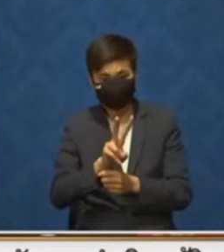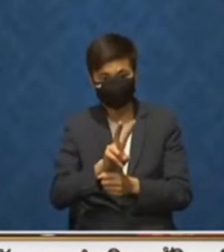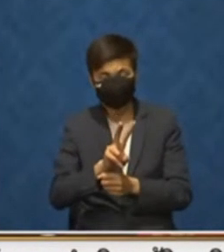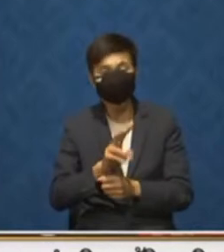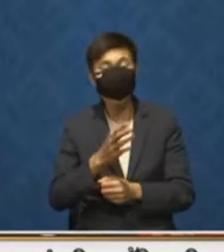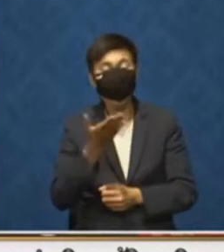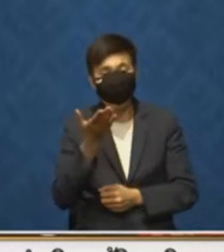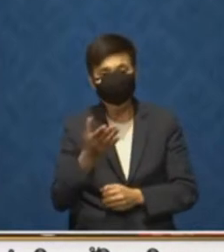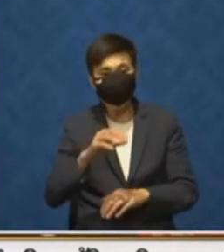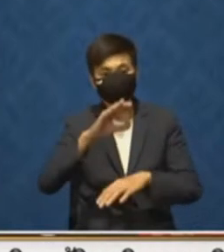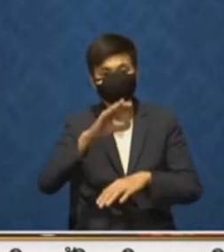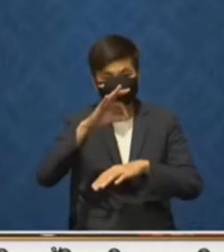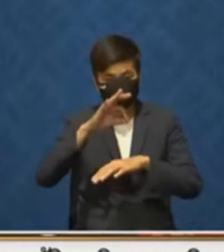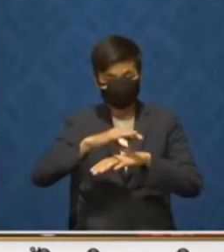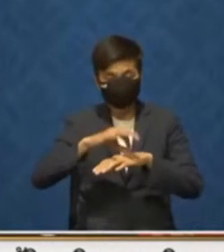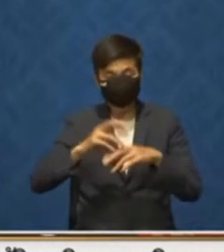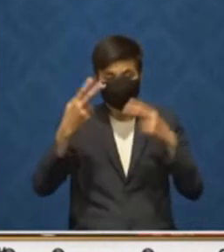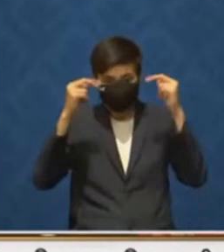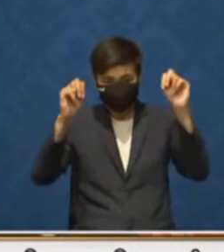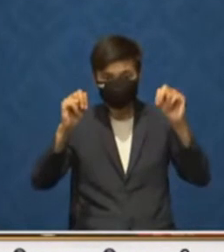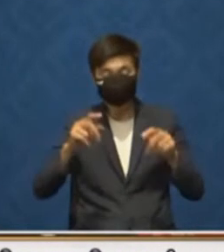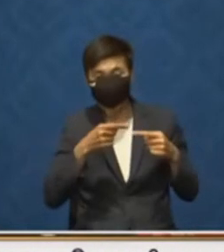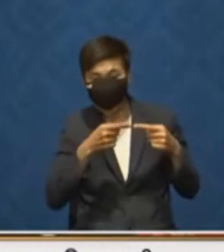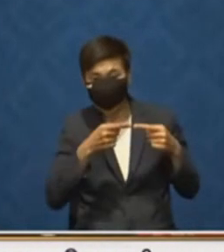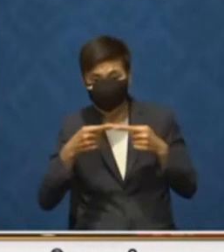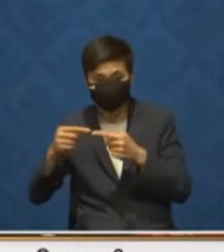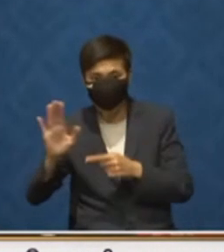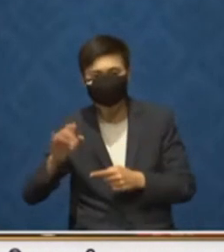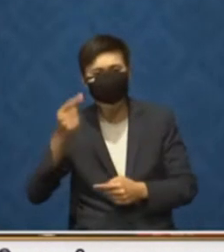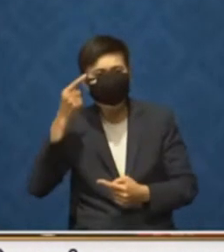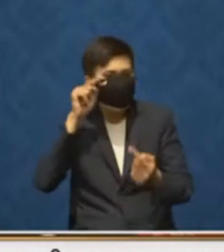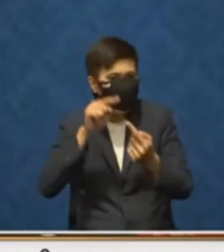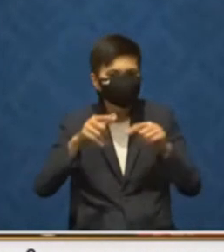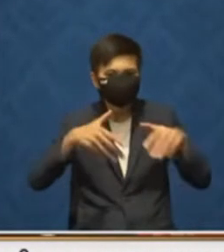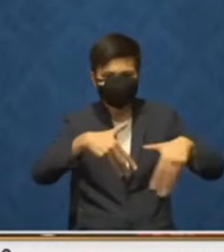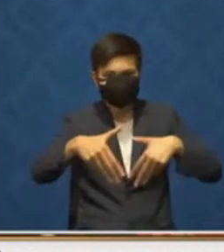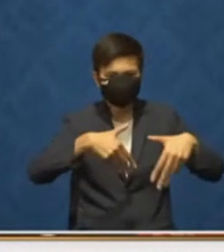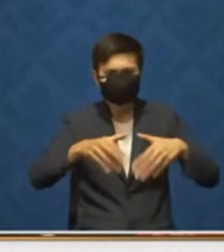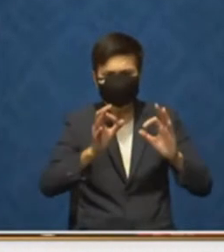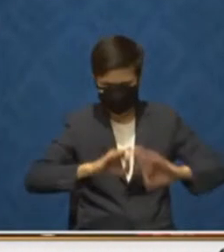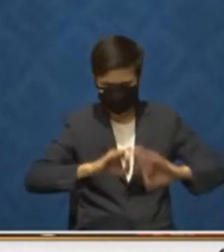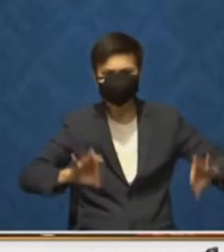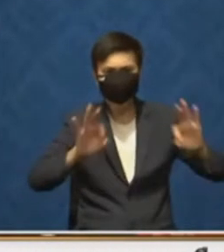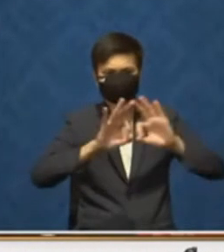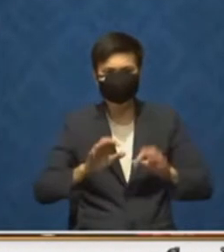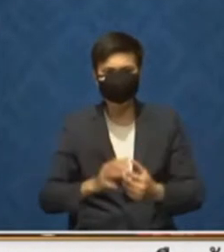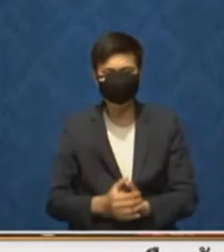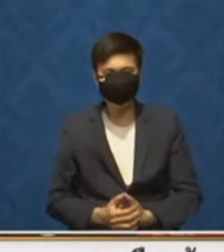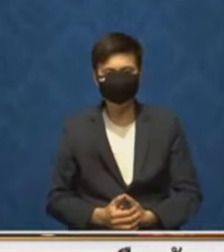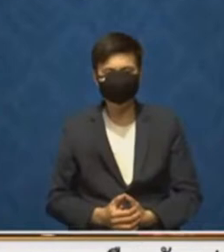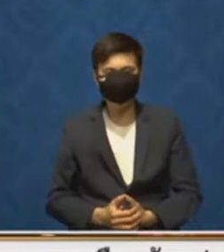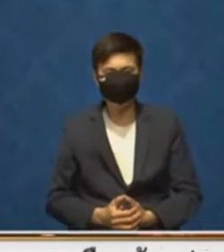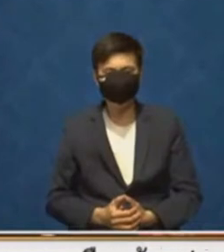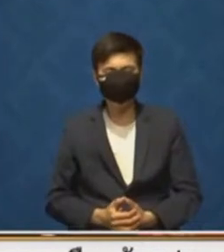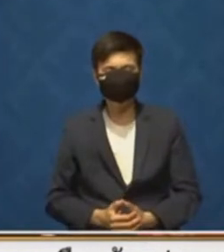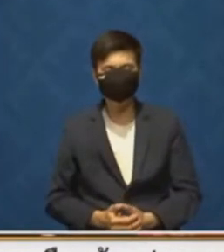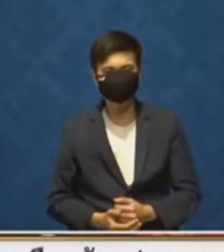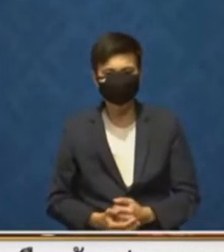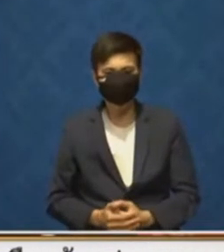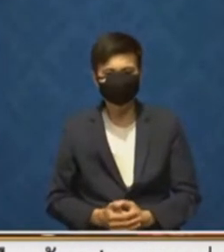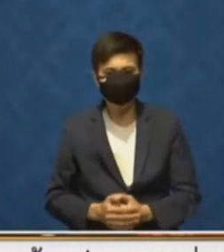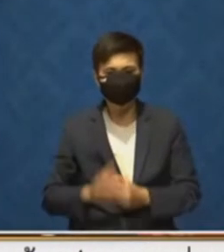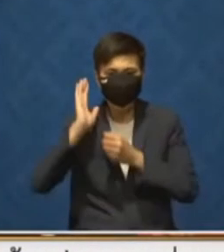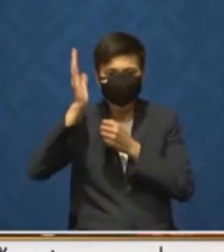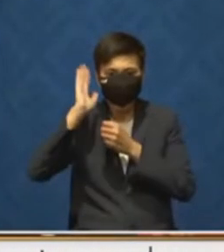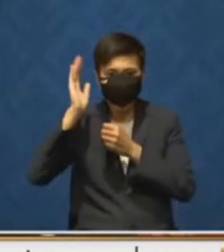สืบทอดอำนาจท่านจะไม่คิดถึงตัวท่านเองคิดถึงประชาชนเป็นหลักถูกต้องหรือไม่เมื่อแถลงออกมาครับ